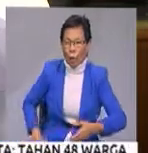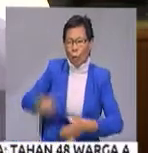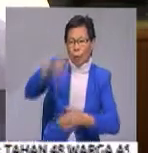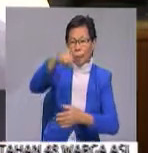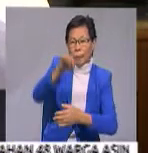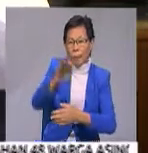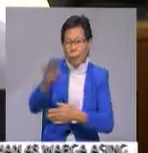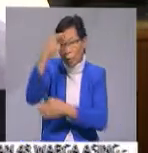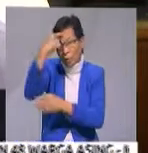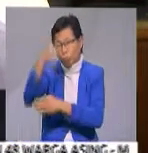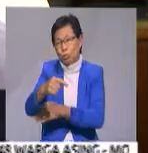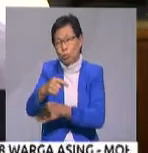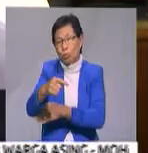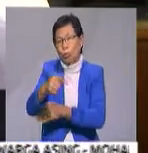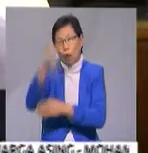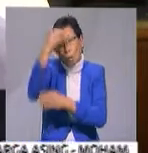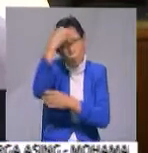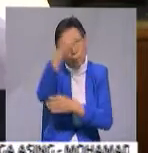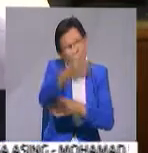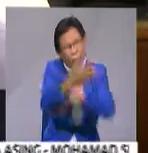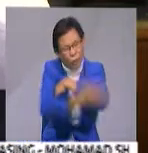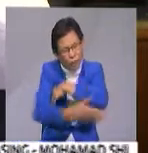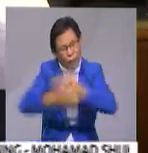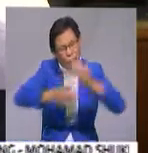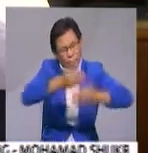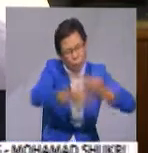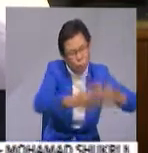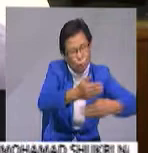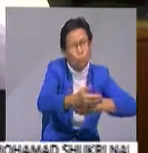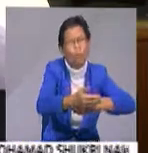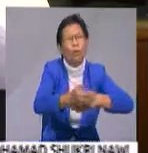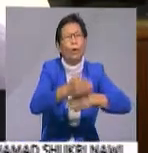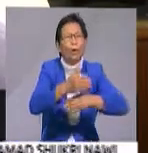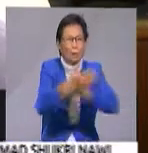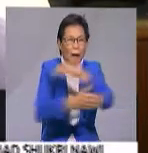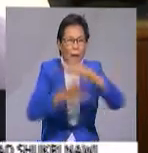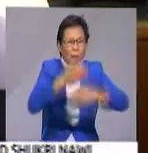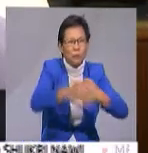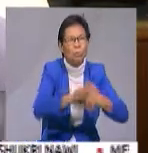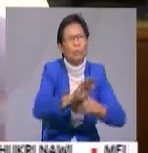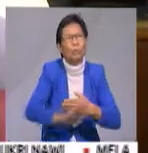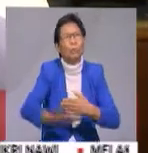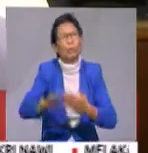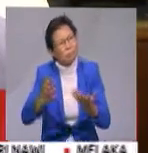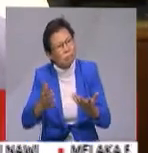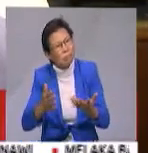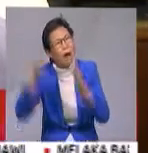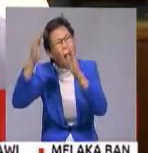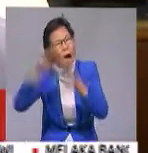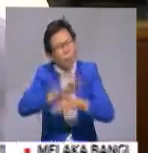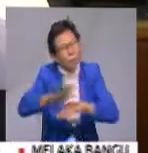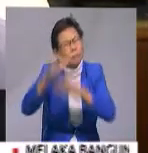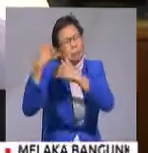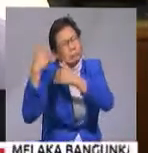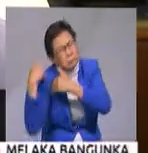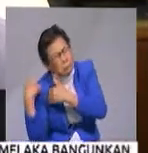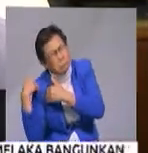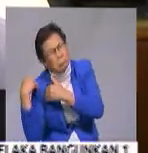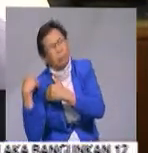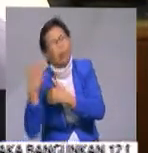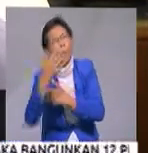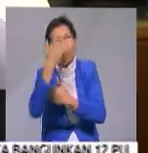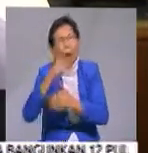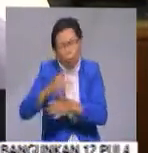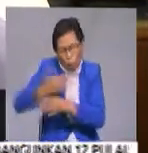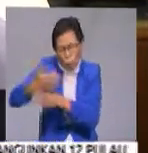untuk memberitahu pada negara-negara maju supaya mereka menanggung beban ini